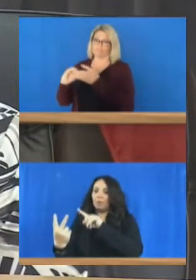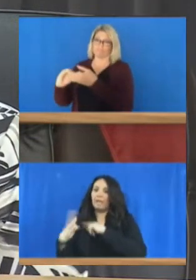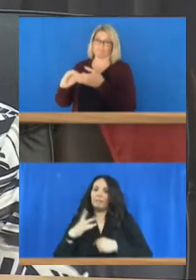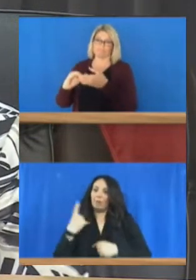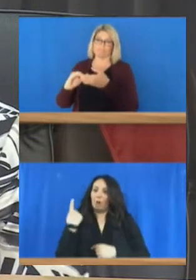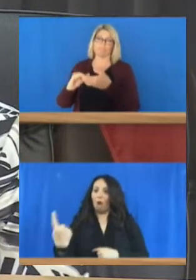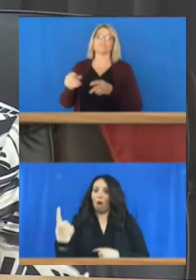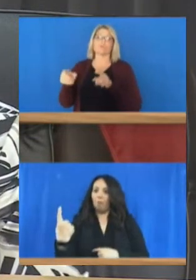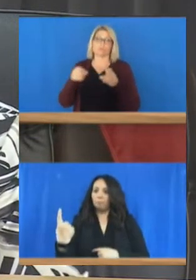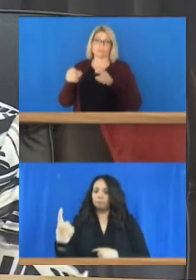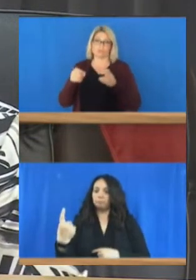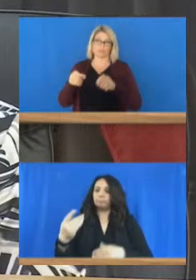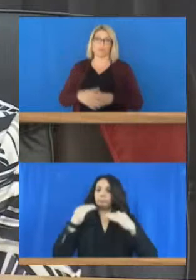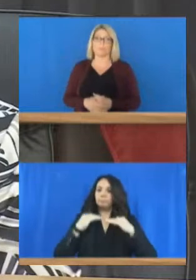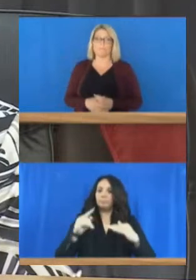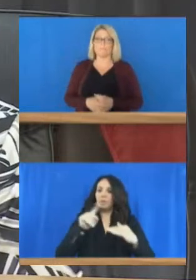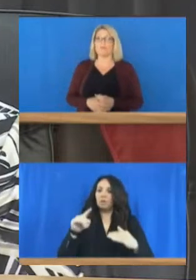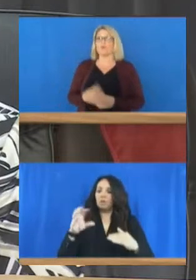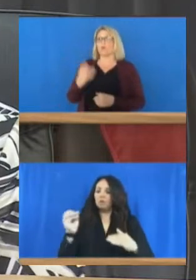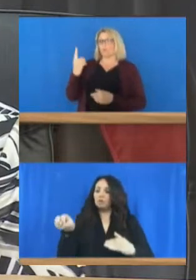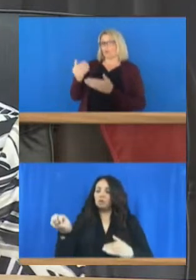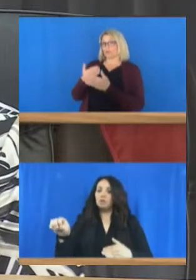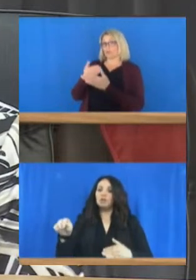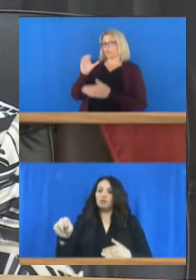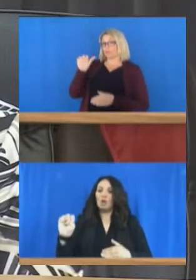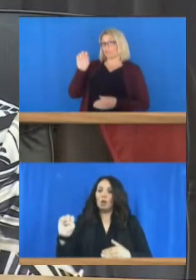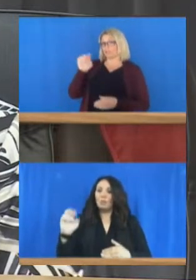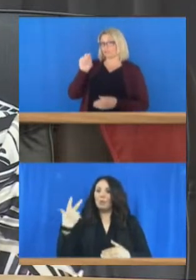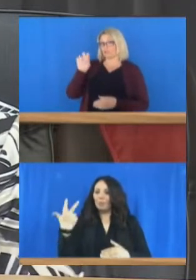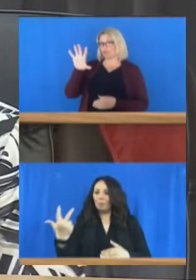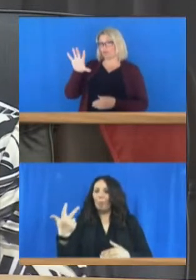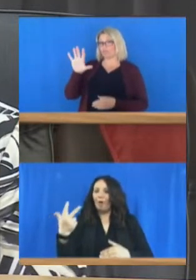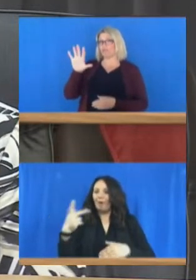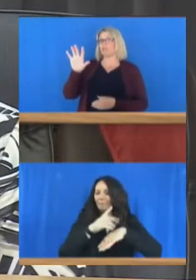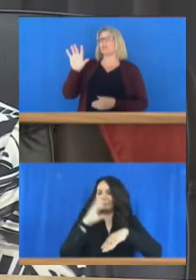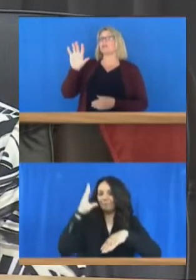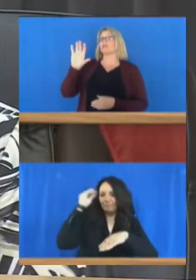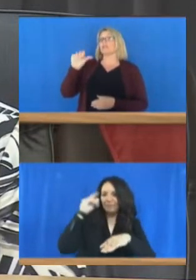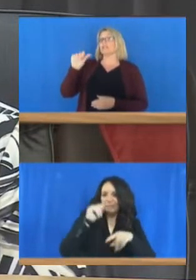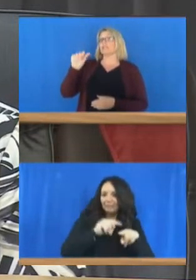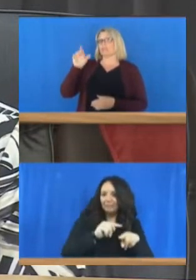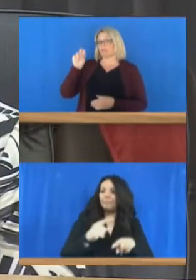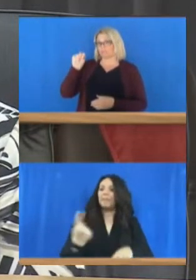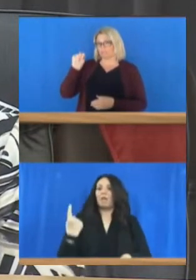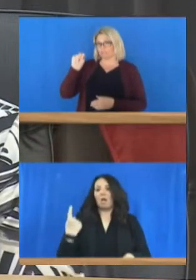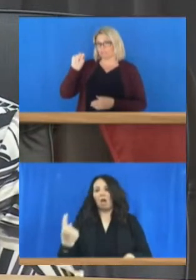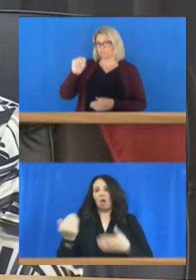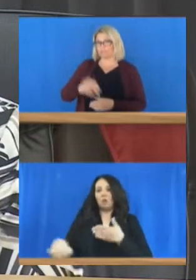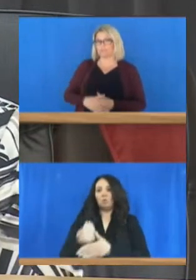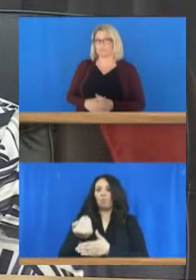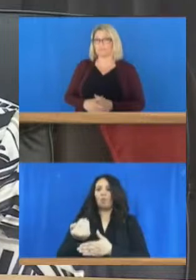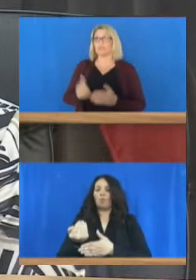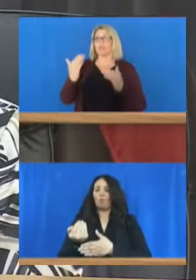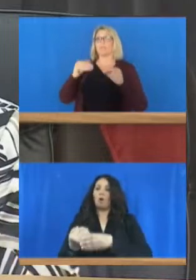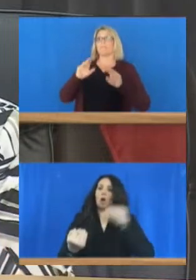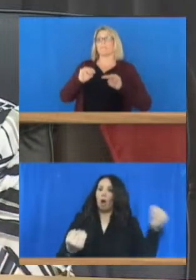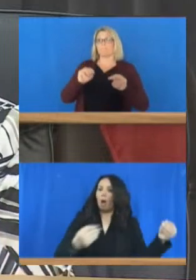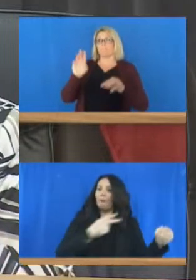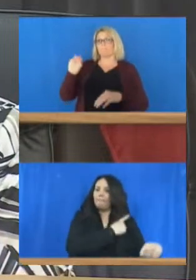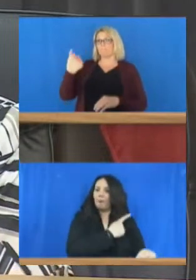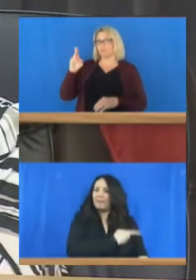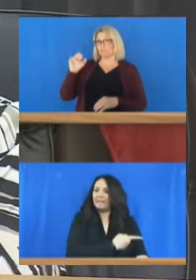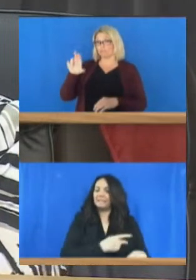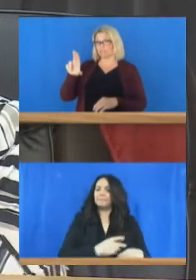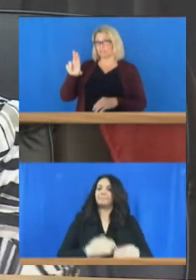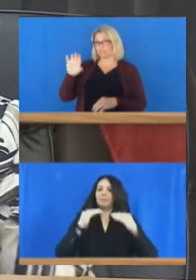contracted the virus somewhere else in Canada and are in self-isolation or hospitalized there are counted among our case numbers. And this is a standard